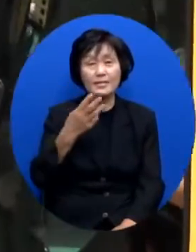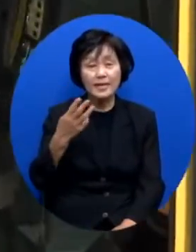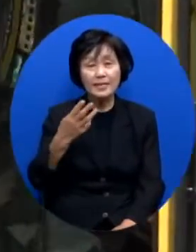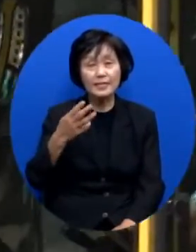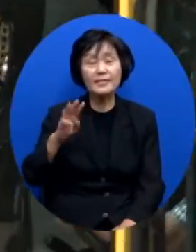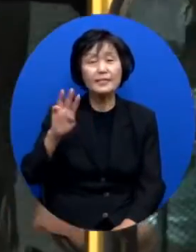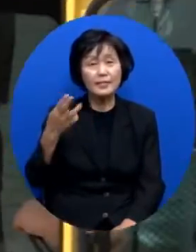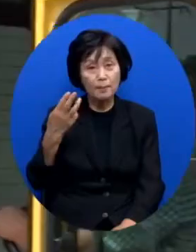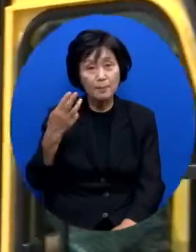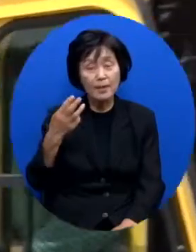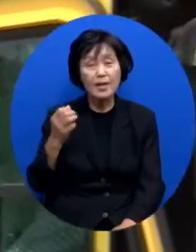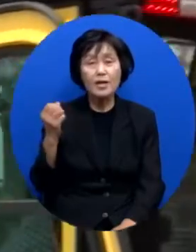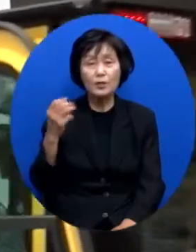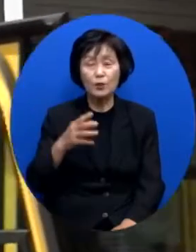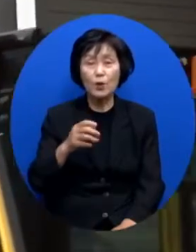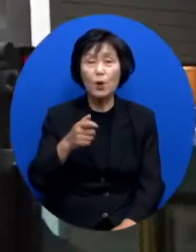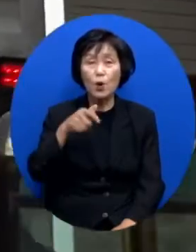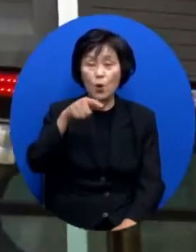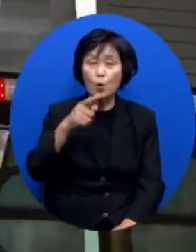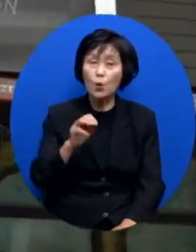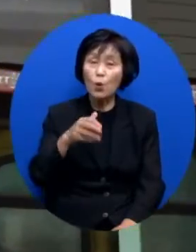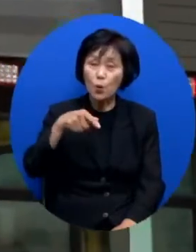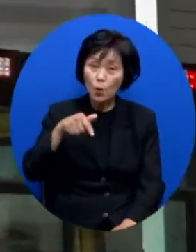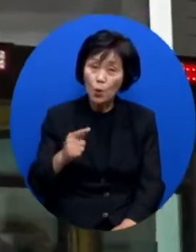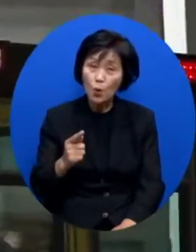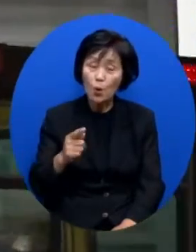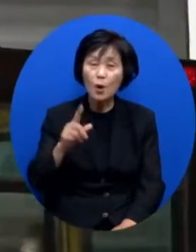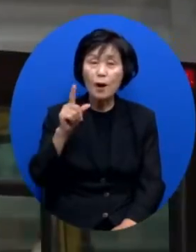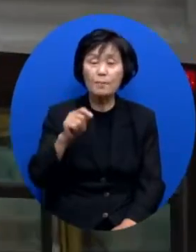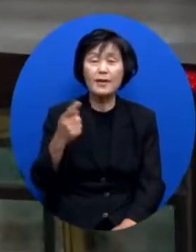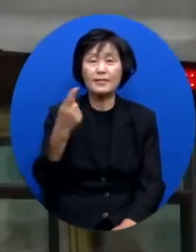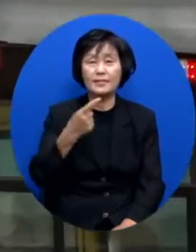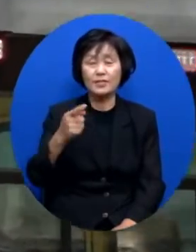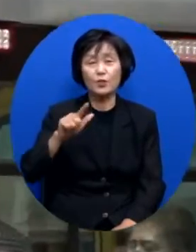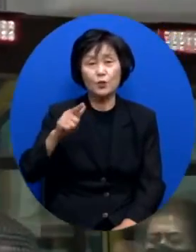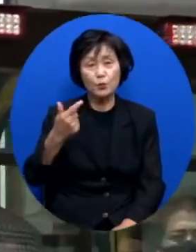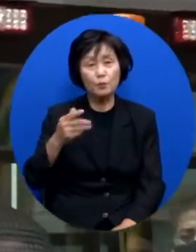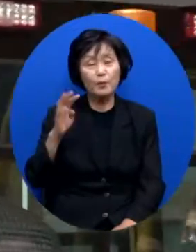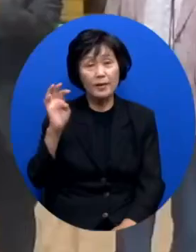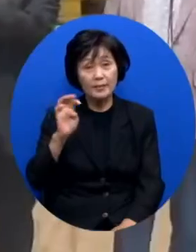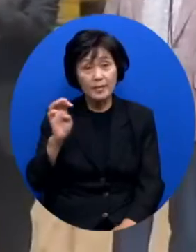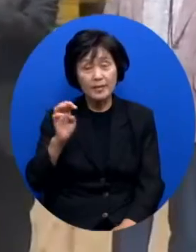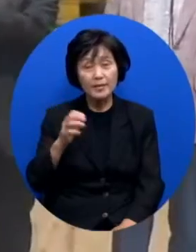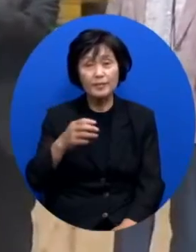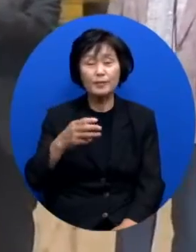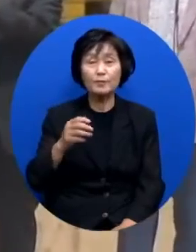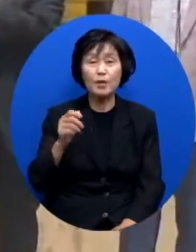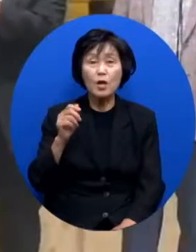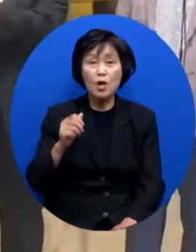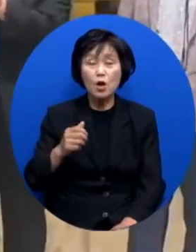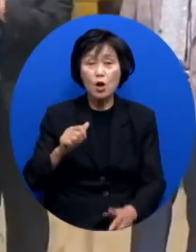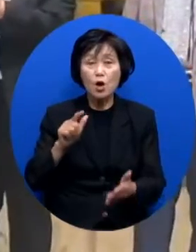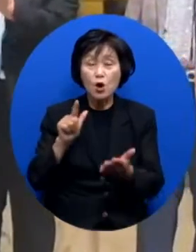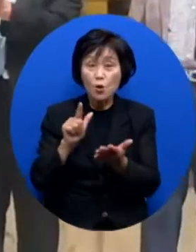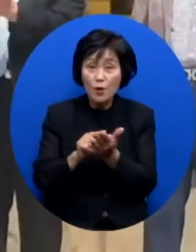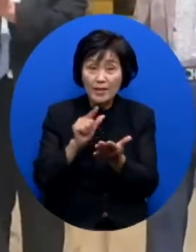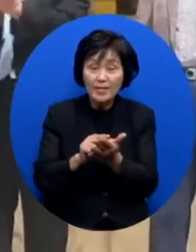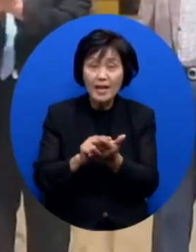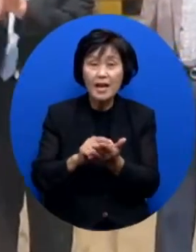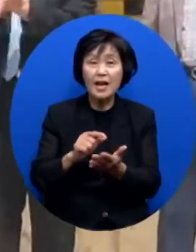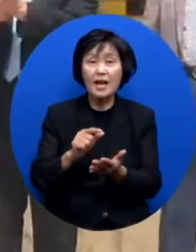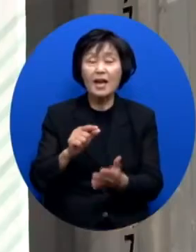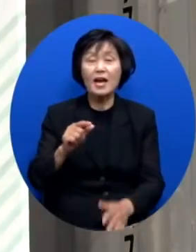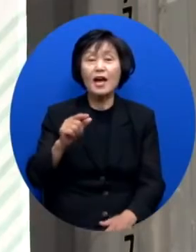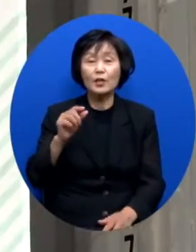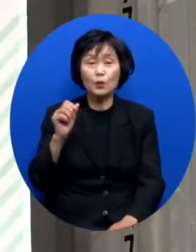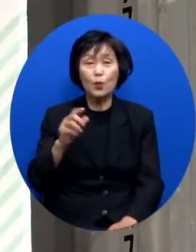14,365부, 콩고 민주공화국 11,640부, 우간다 9,441부,